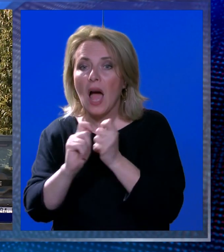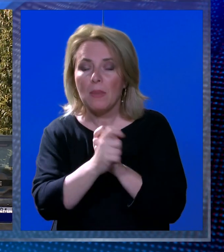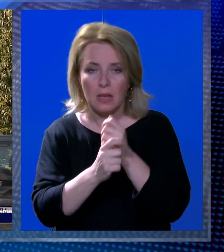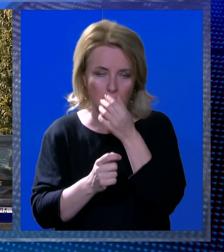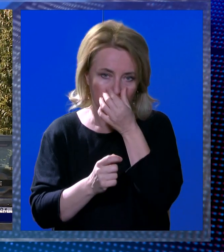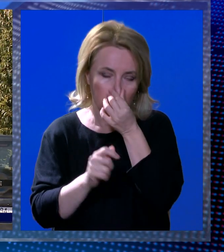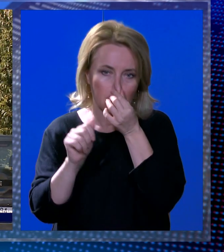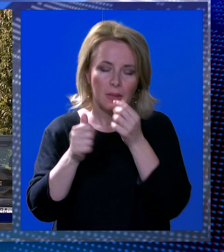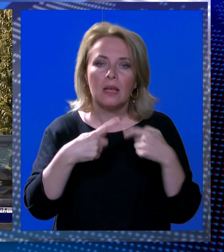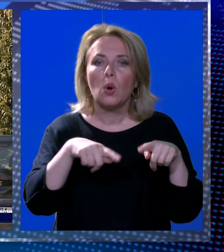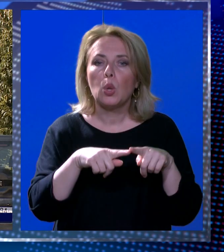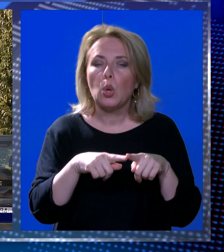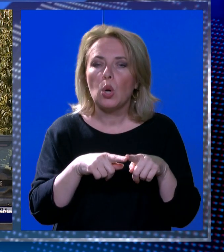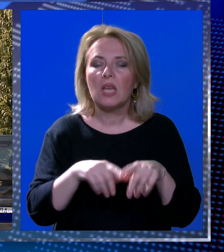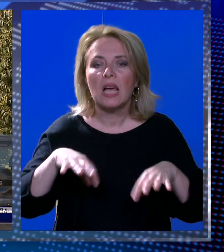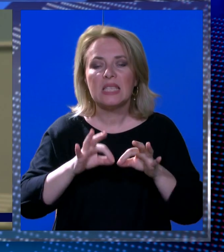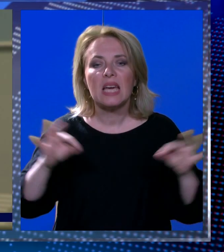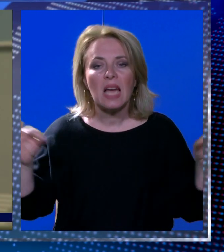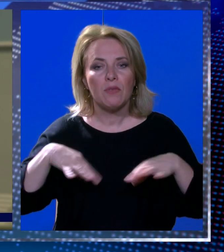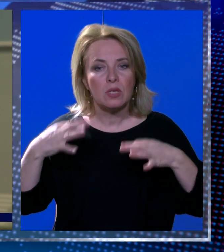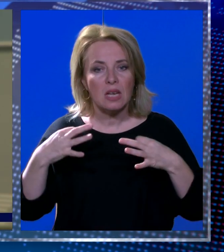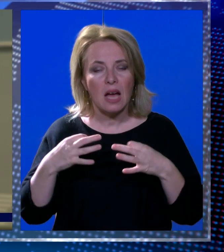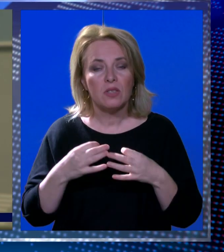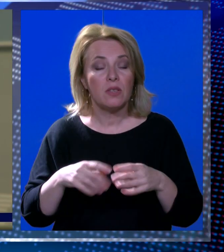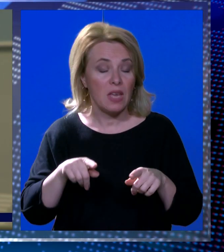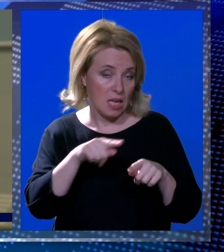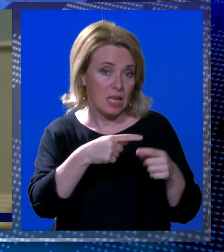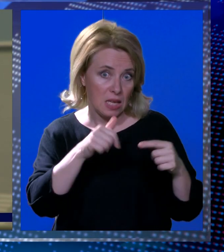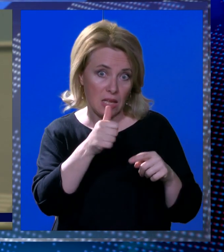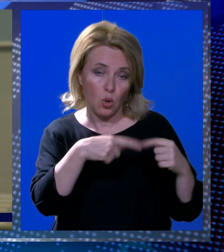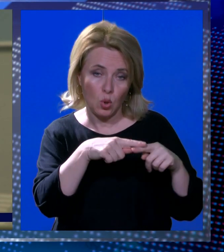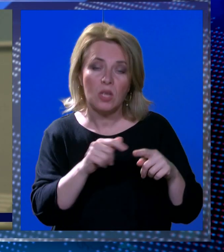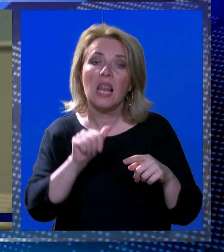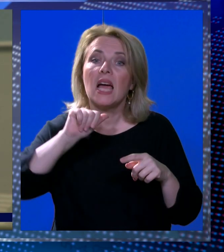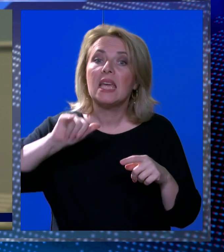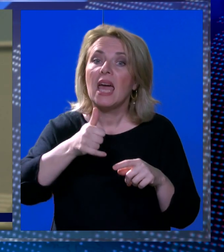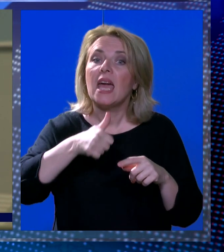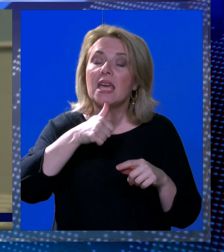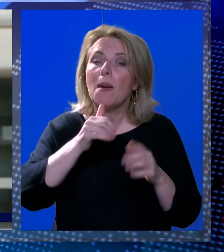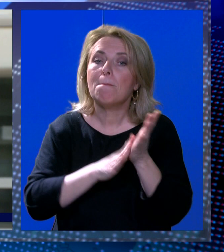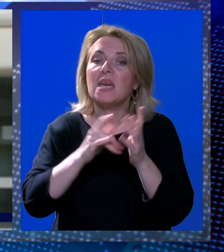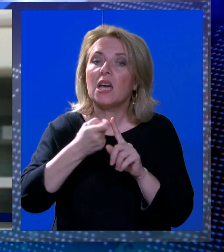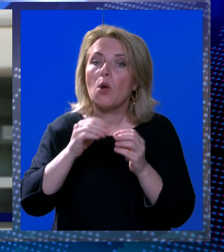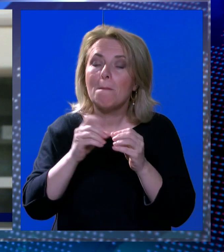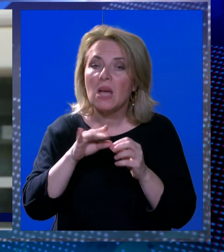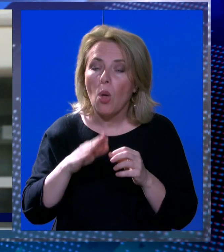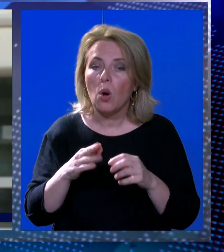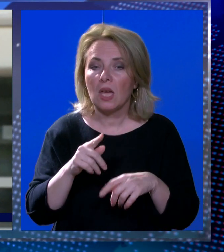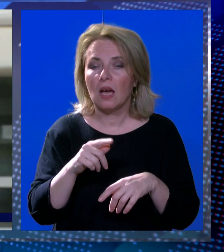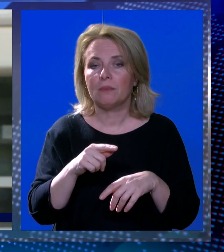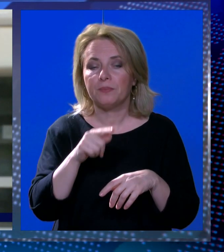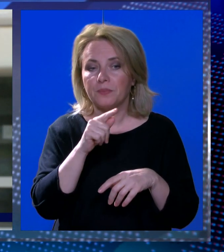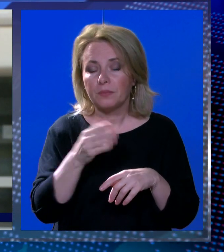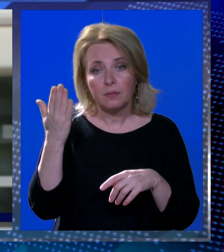Jedan od odjela Zavoda za javno zdravstvo Dubrovačko-neretvanske županije je i mikrobiologija, a još prije skoro mjesec dana